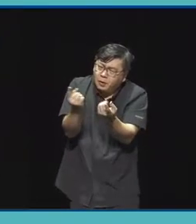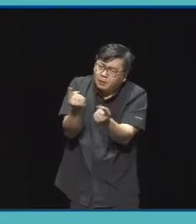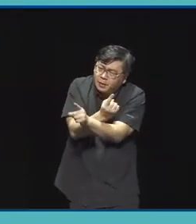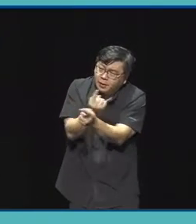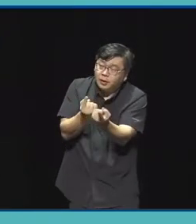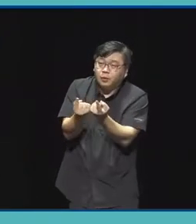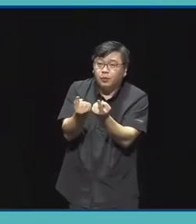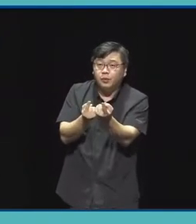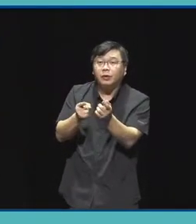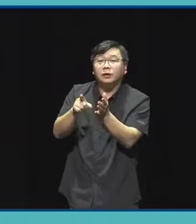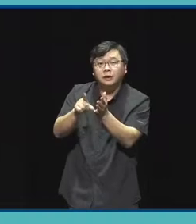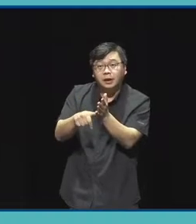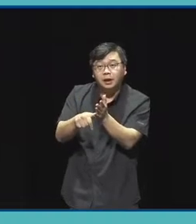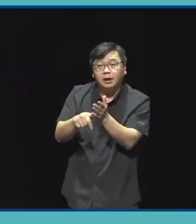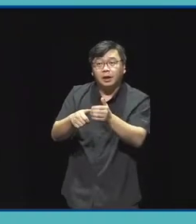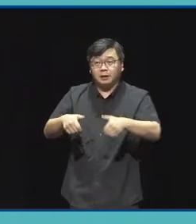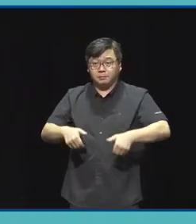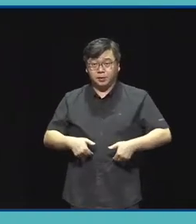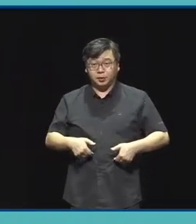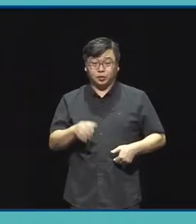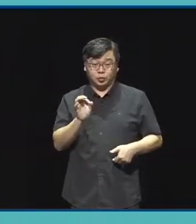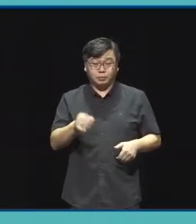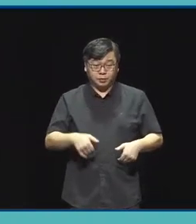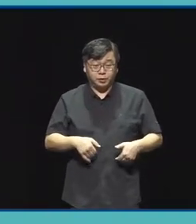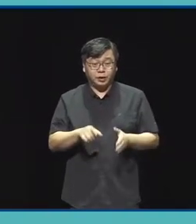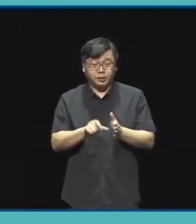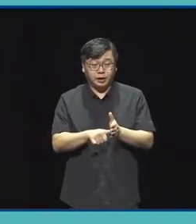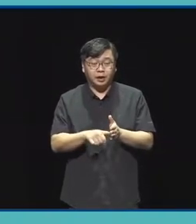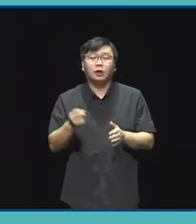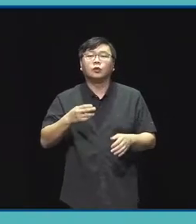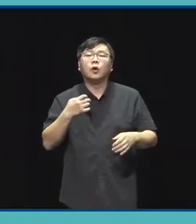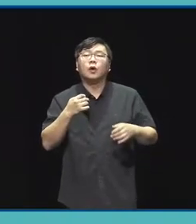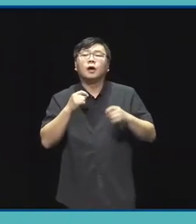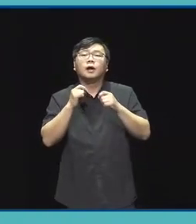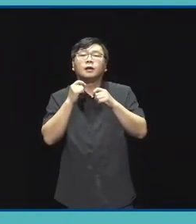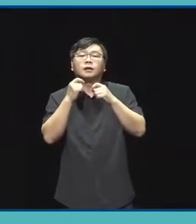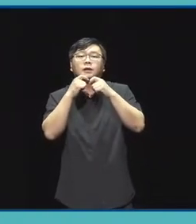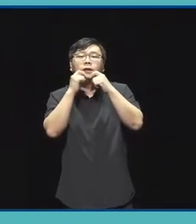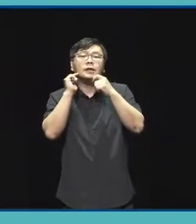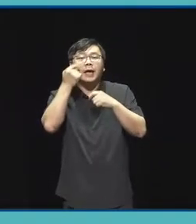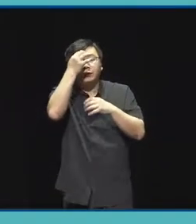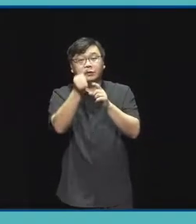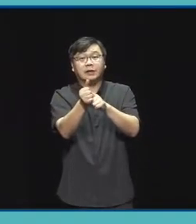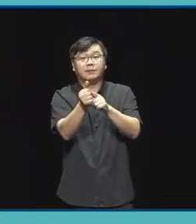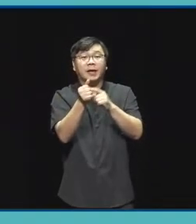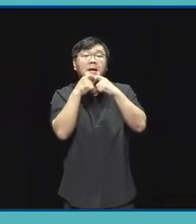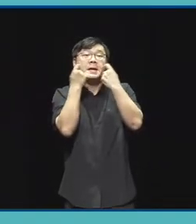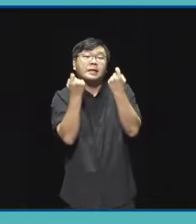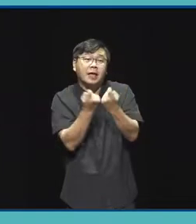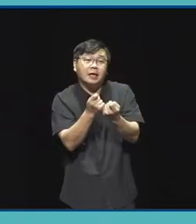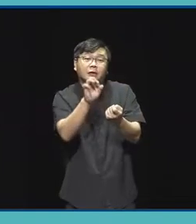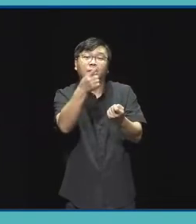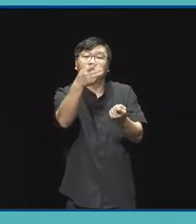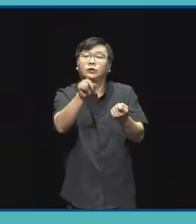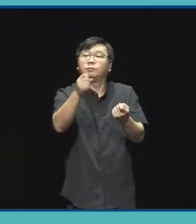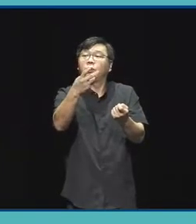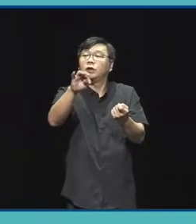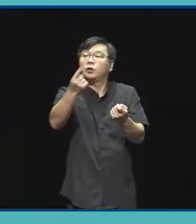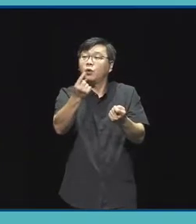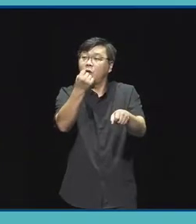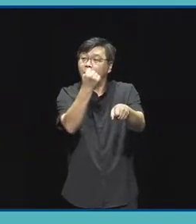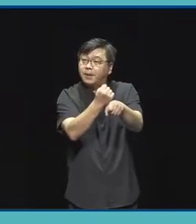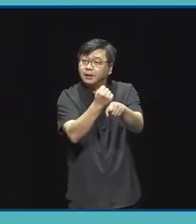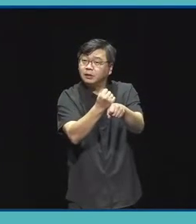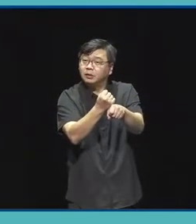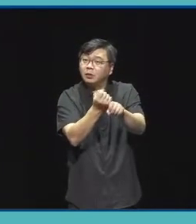관련된 필요한 사업들 또는 작가 개인의 포트폴리오나 관련된 자료를 만드시거나 배포하시거나 또는